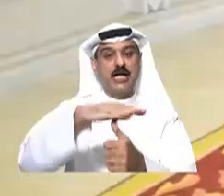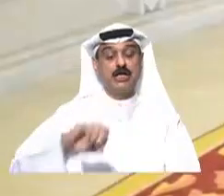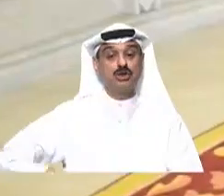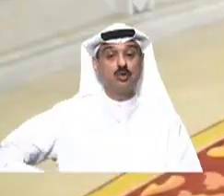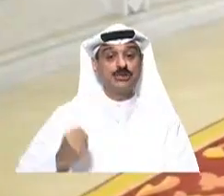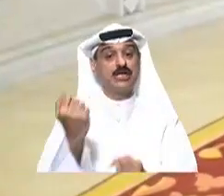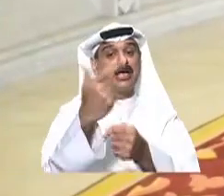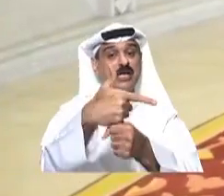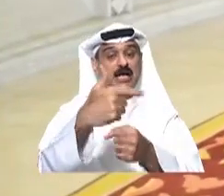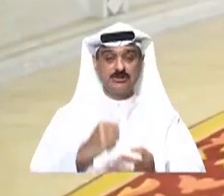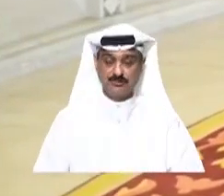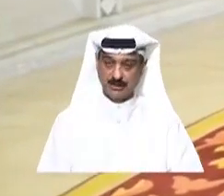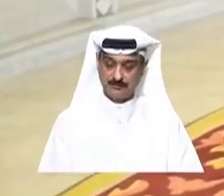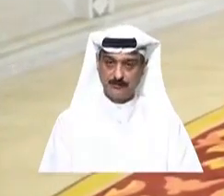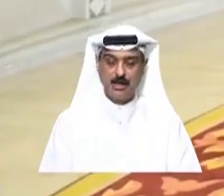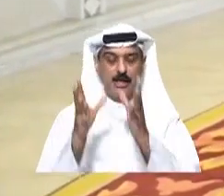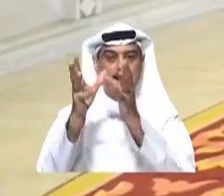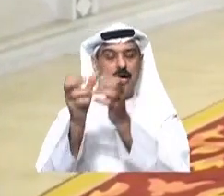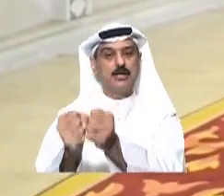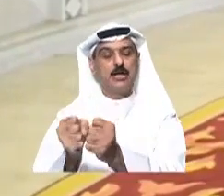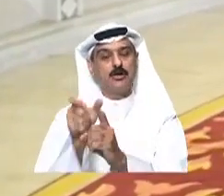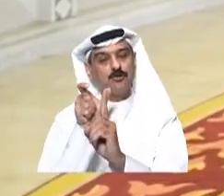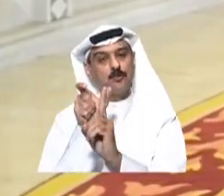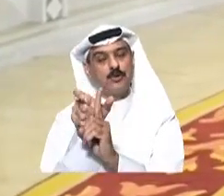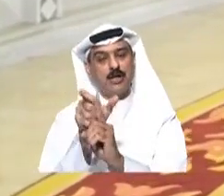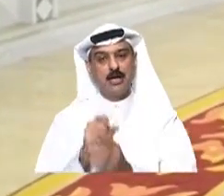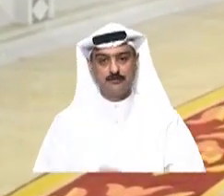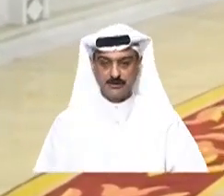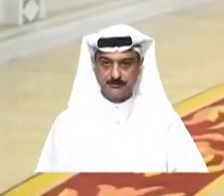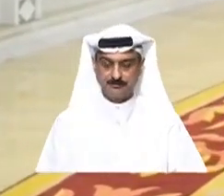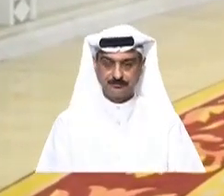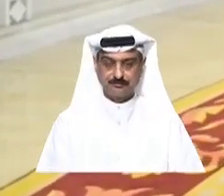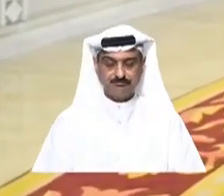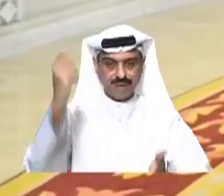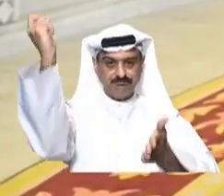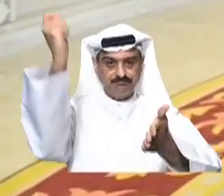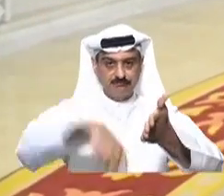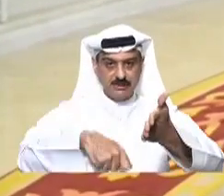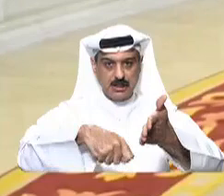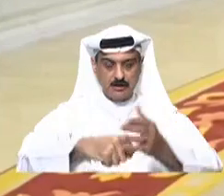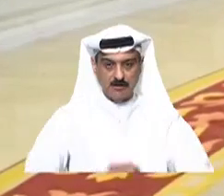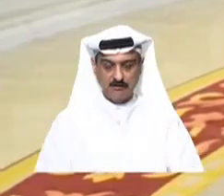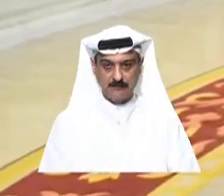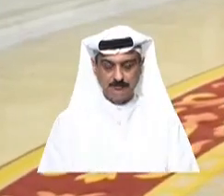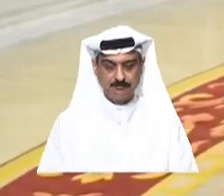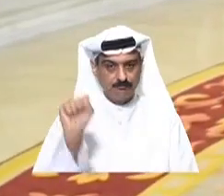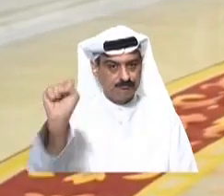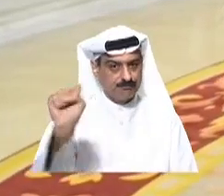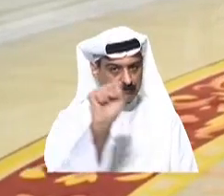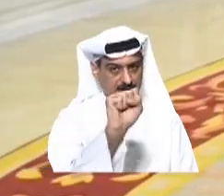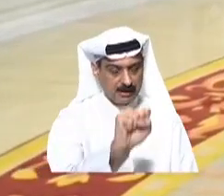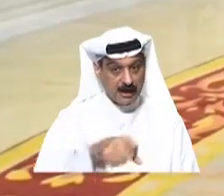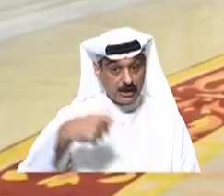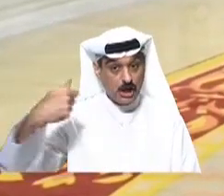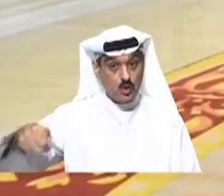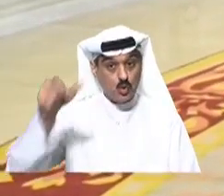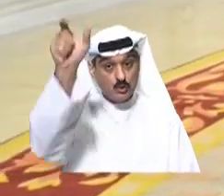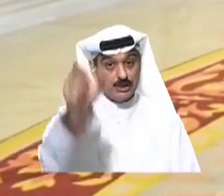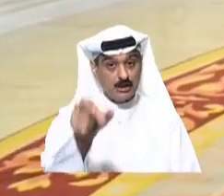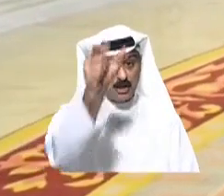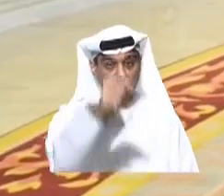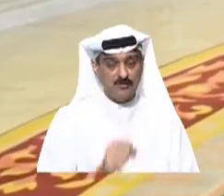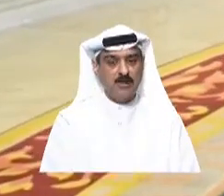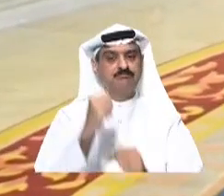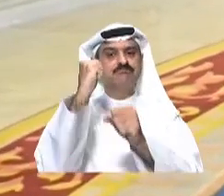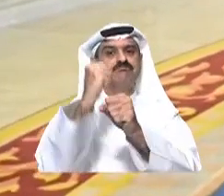مشعل الأحمد الجابر الصباح حفظهم الله ورعاهما. وقرر مجلس الوزراء توجيه السادة الوزراء بتنفيذ كل